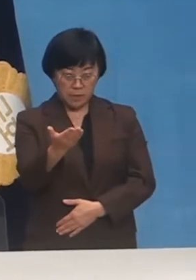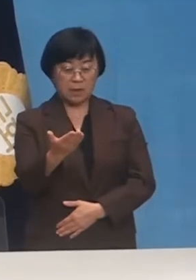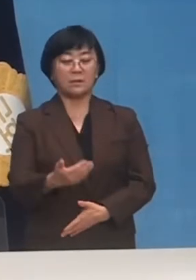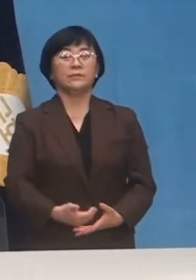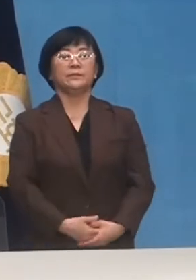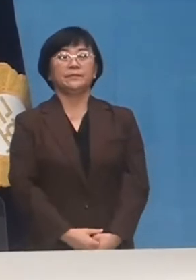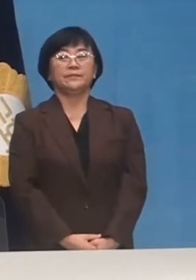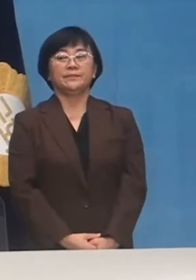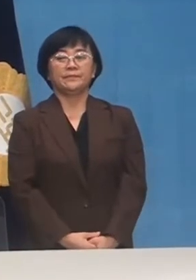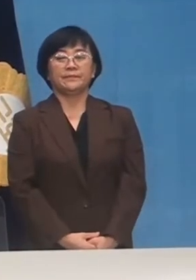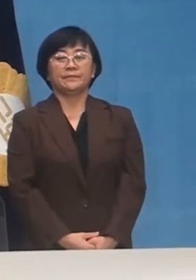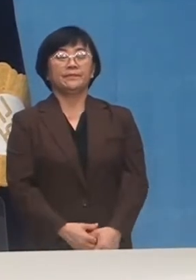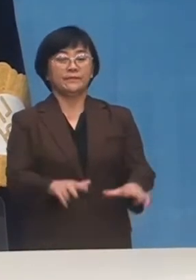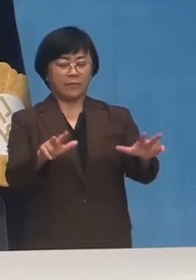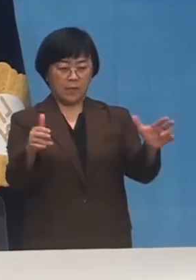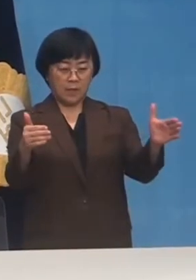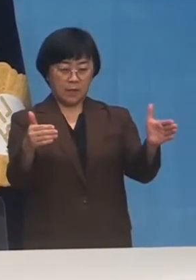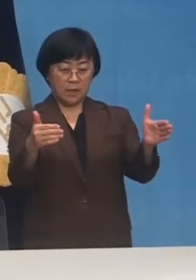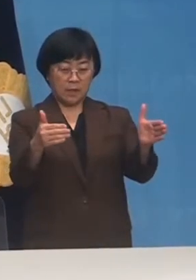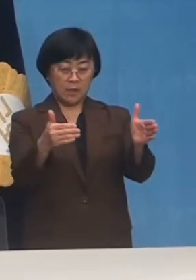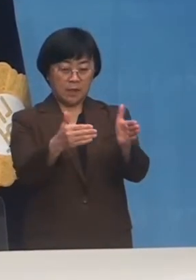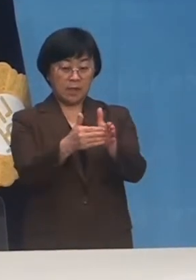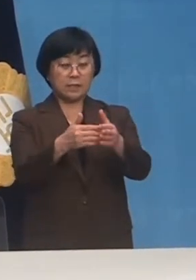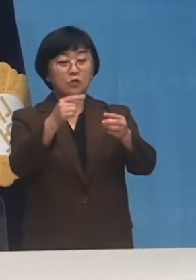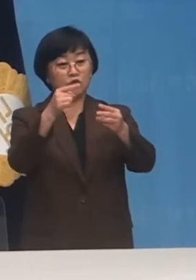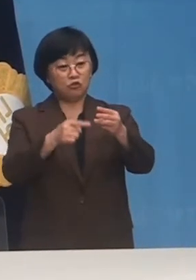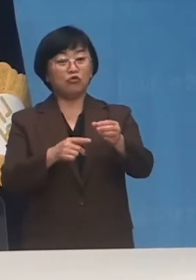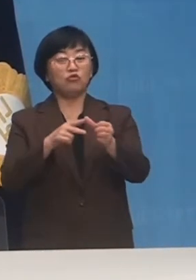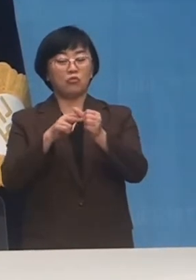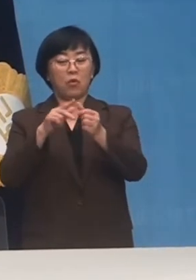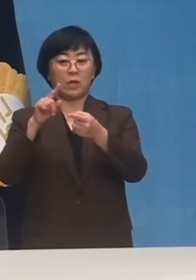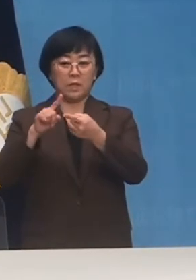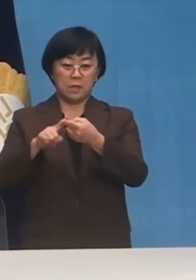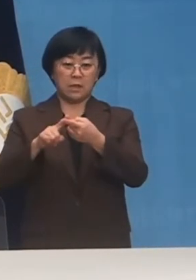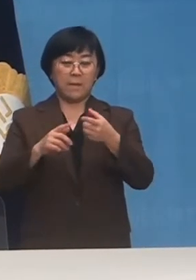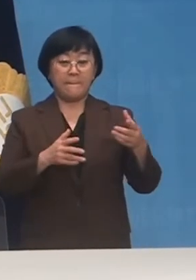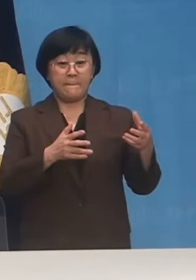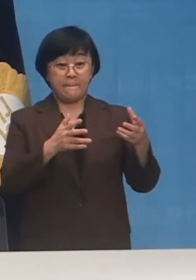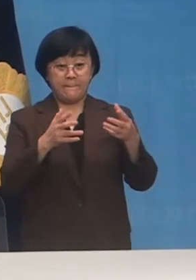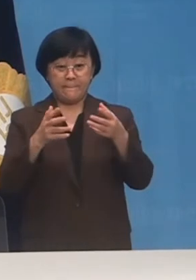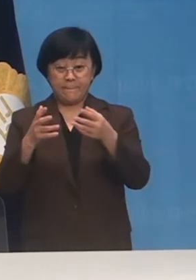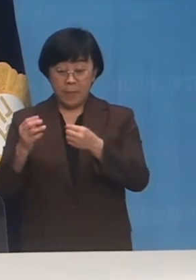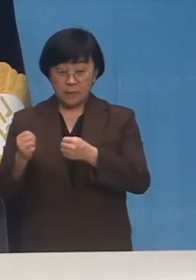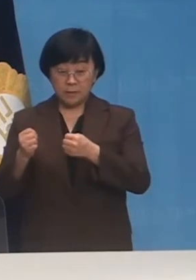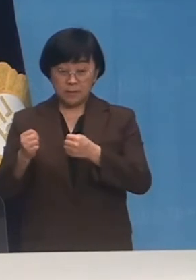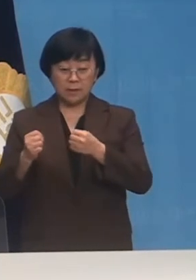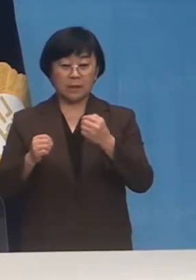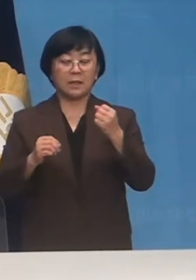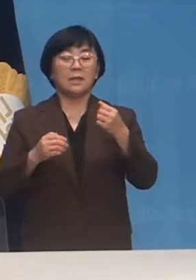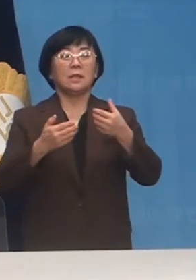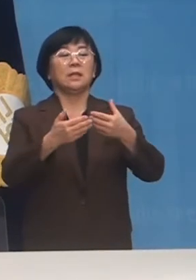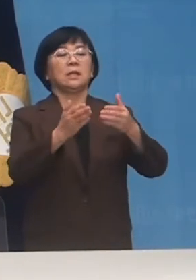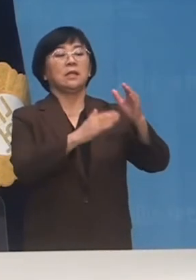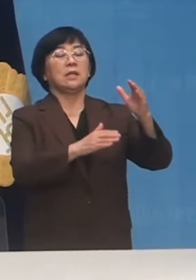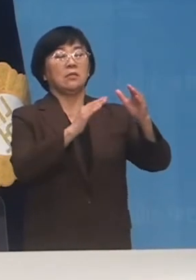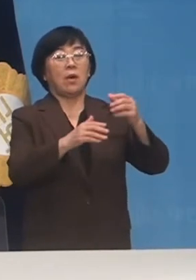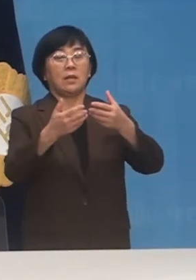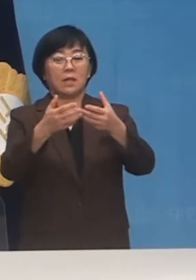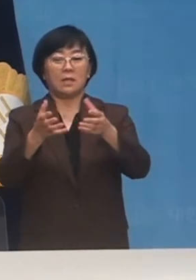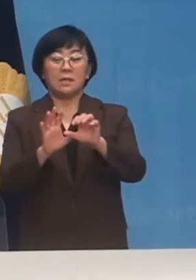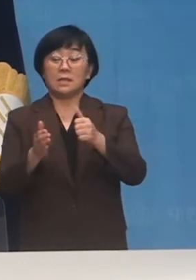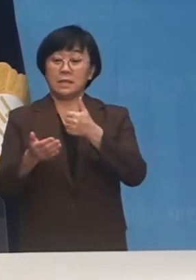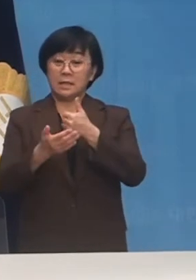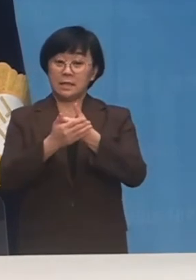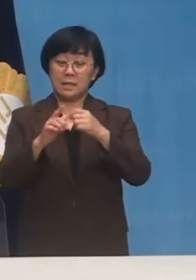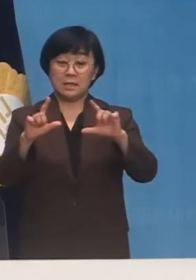합니다. 지금까지 윤석열 후보에 대해서 많은 기관 단체에서 지지